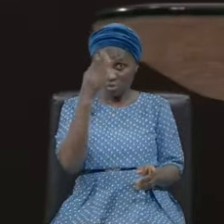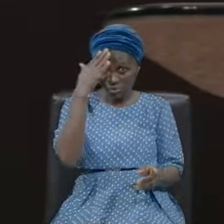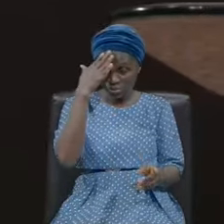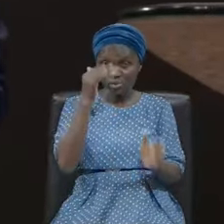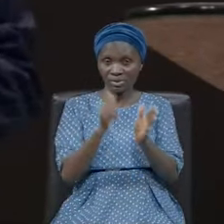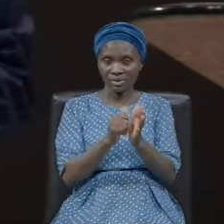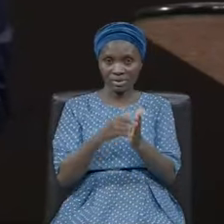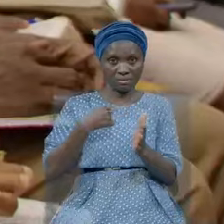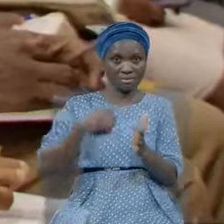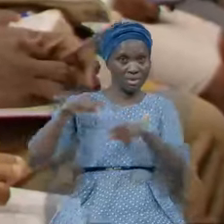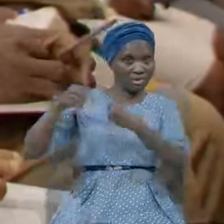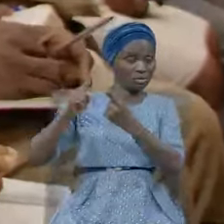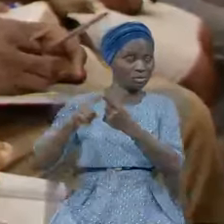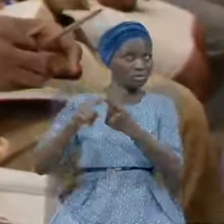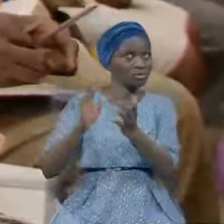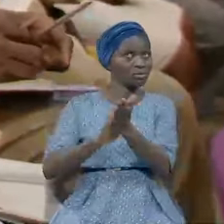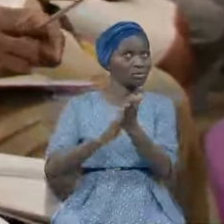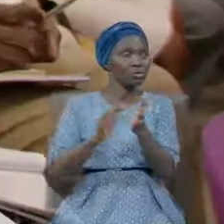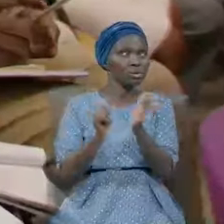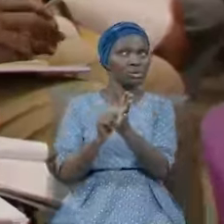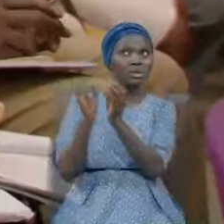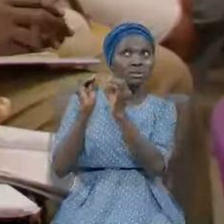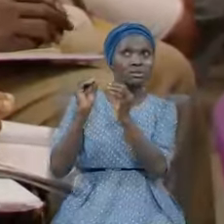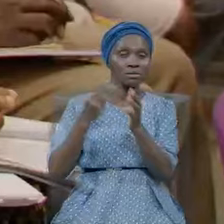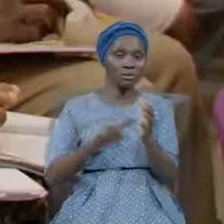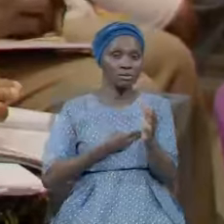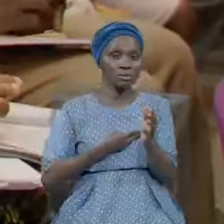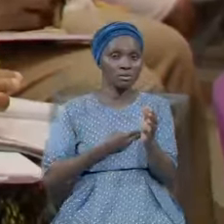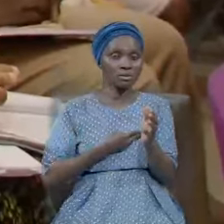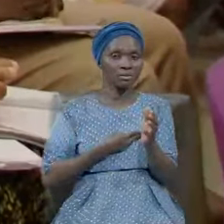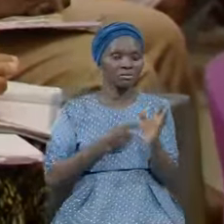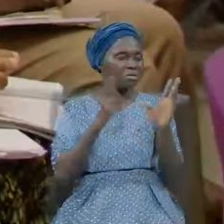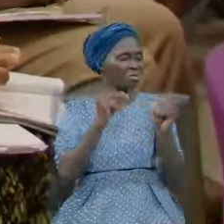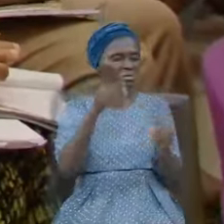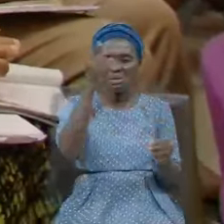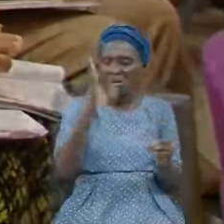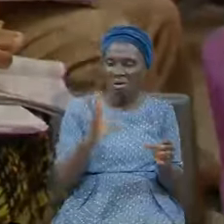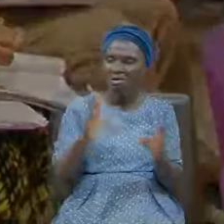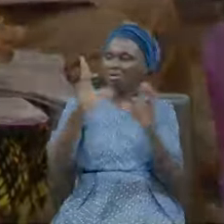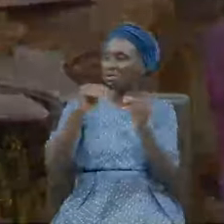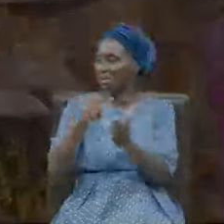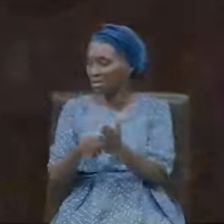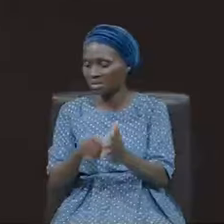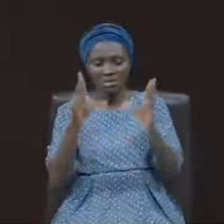que je suis allé à l'école où on nous a enseigné qu'il n'y a pas de Dieu,